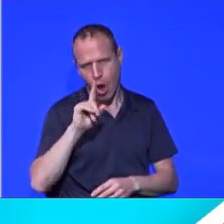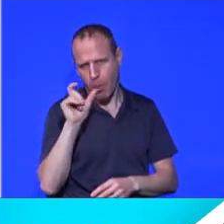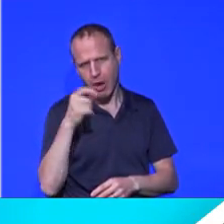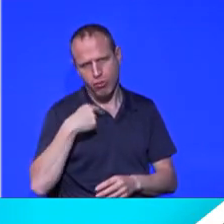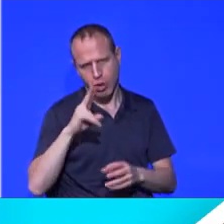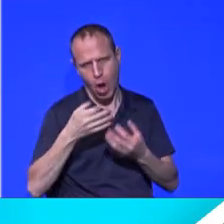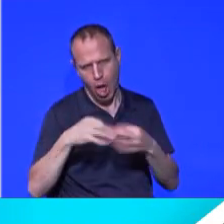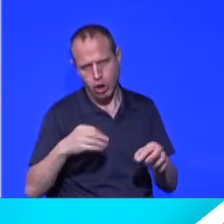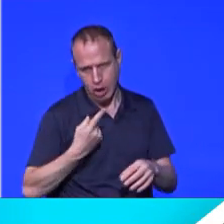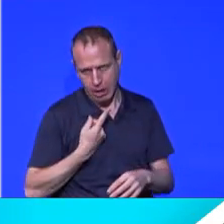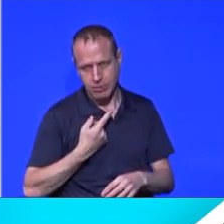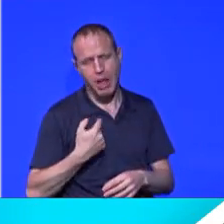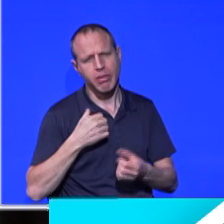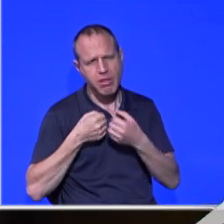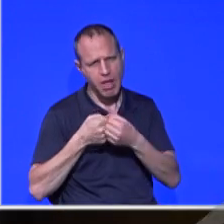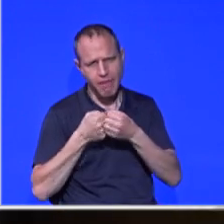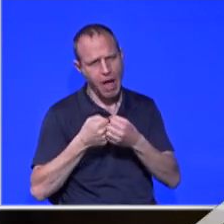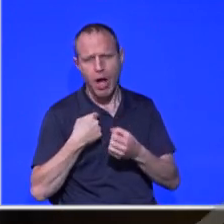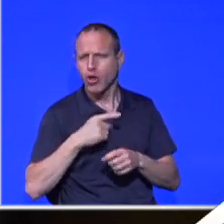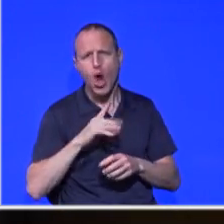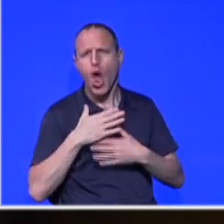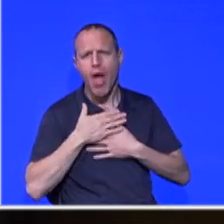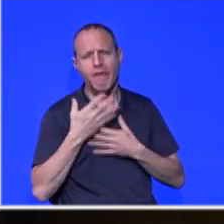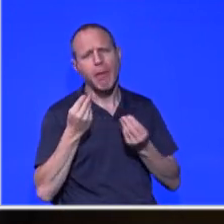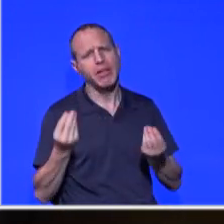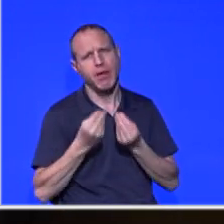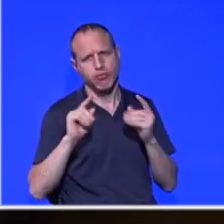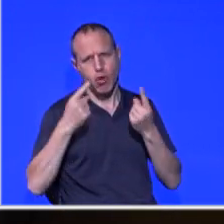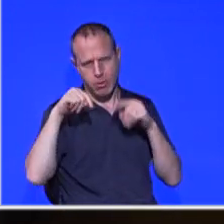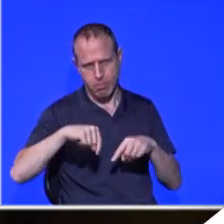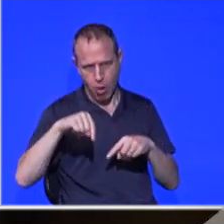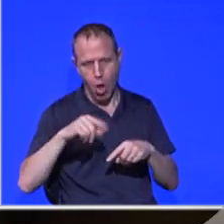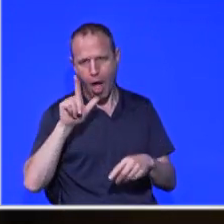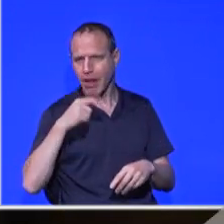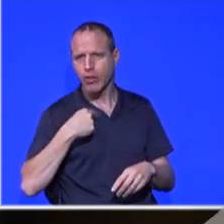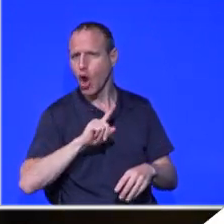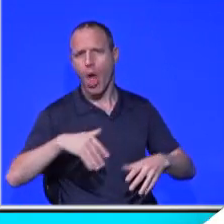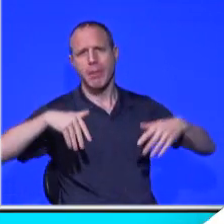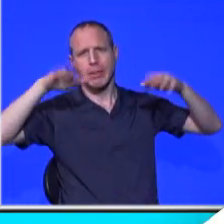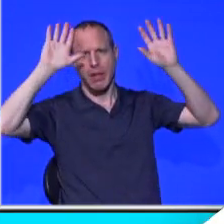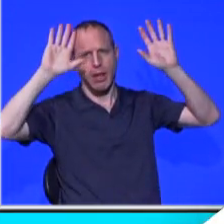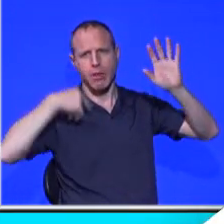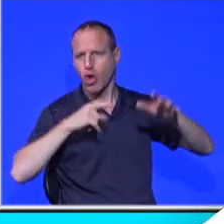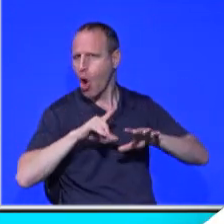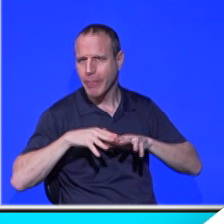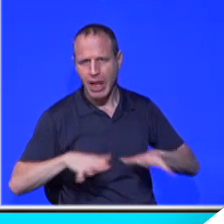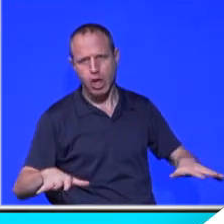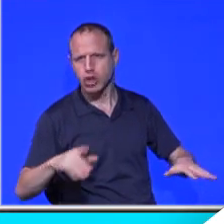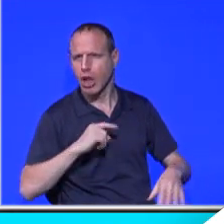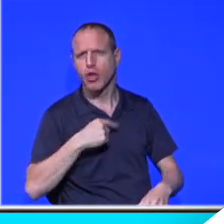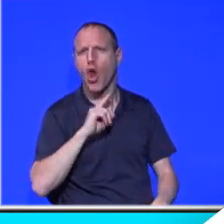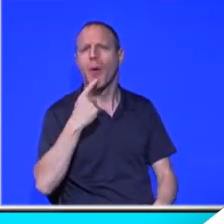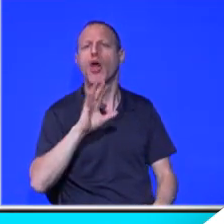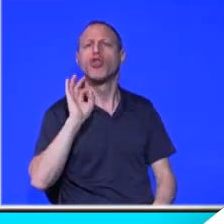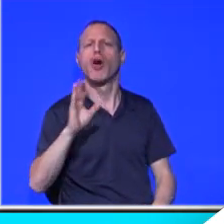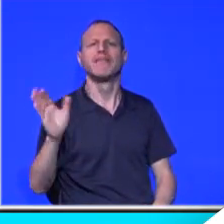אני נאבק, זאת אומרת, אני לא אוהב הרבה מאוד דברים שמתחוללים כאן, אבל אני לא מרים ידיים, אני לא מתייאש, אני לא אומר, טוב,